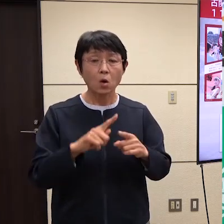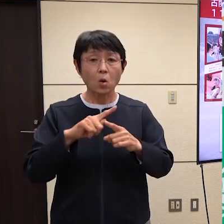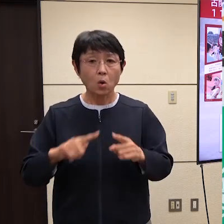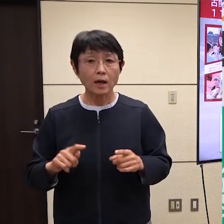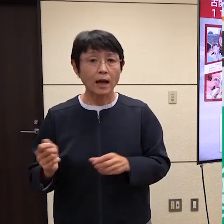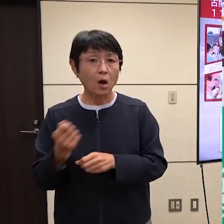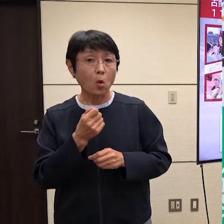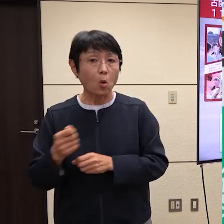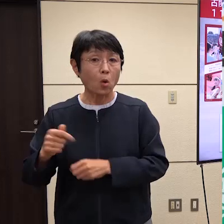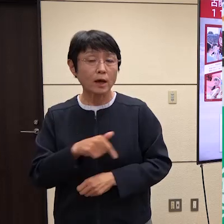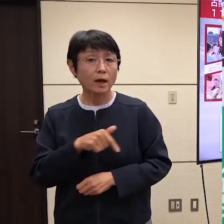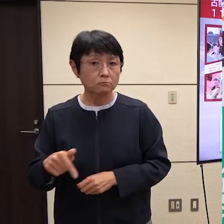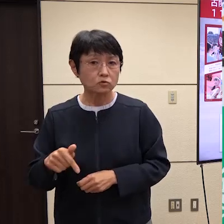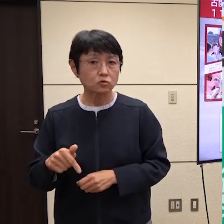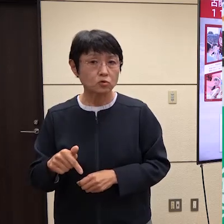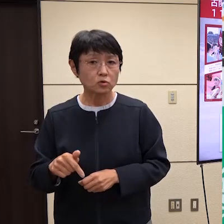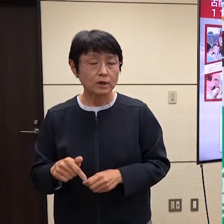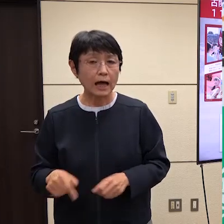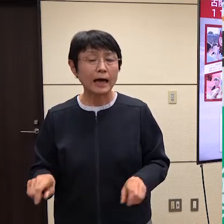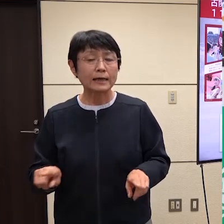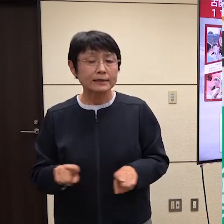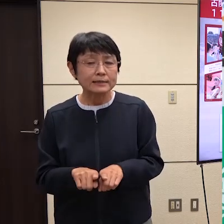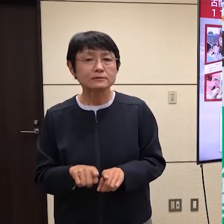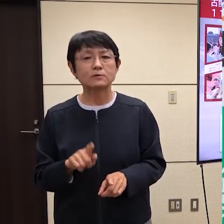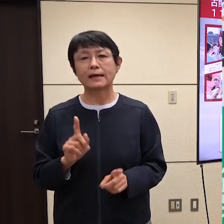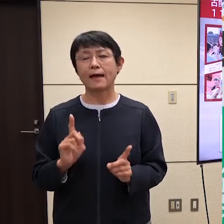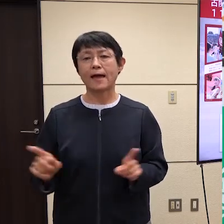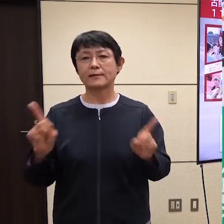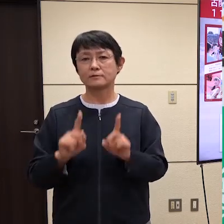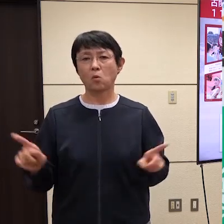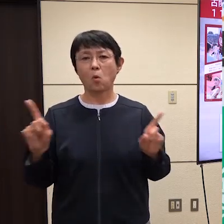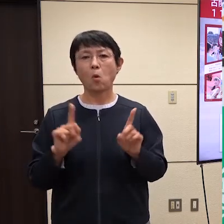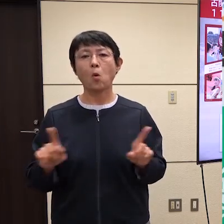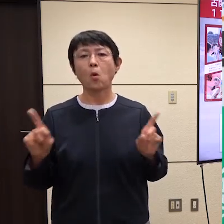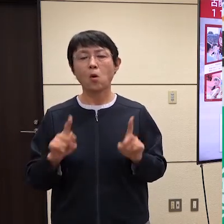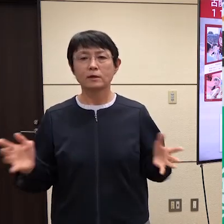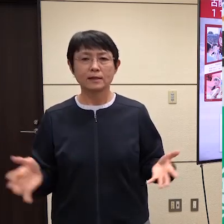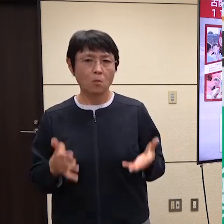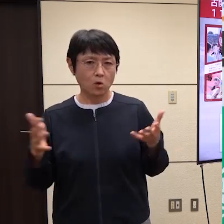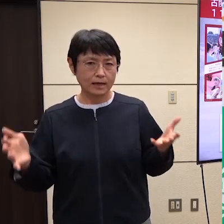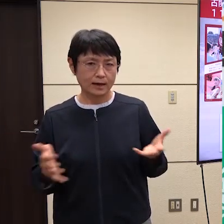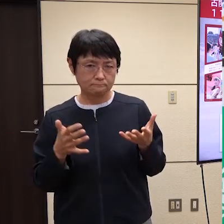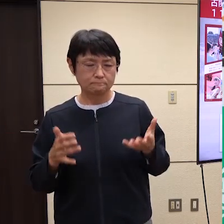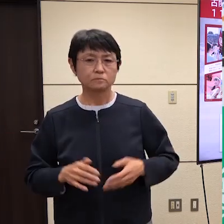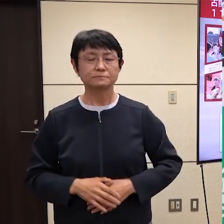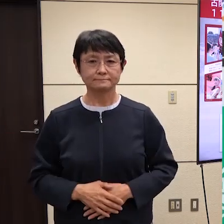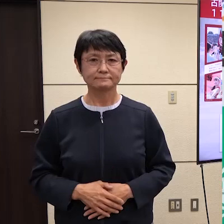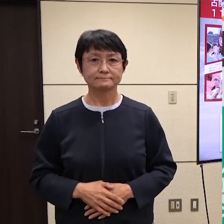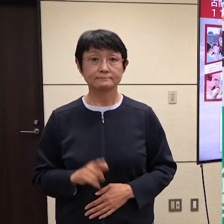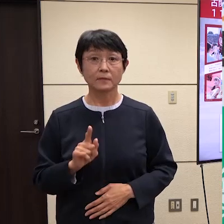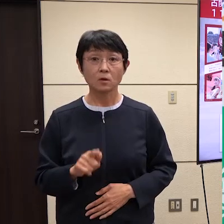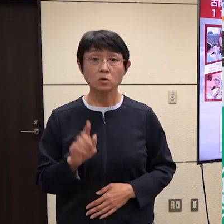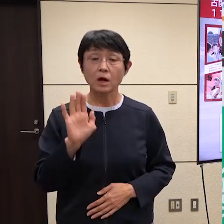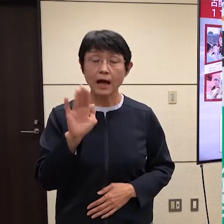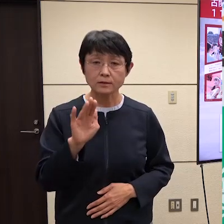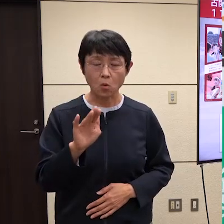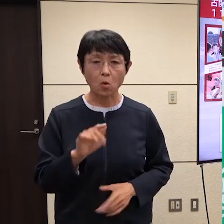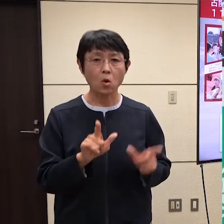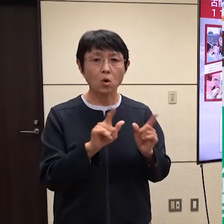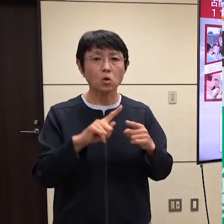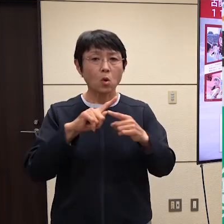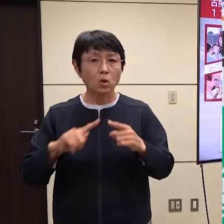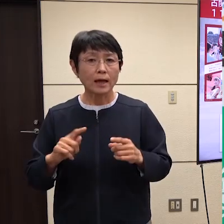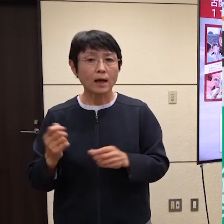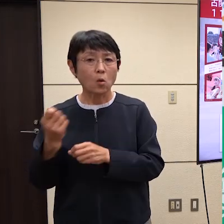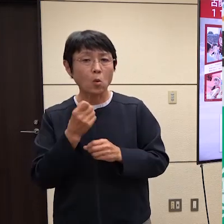部が伴奏していただいて一緒に盛り上げていただきます。その後早慶応